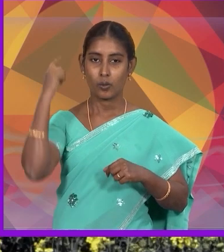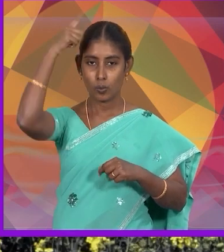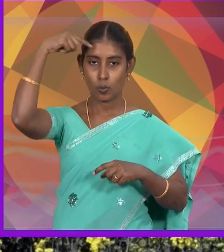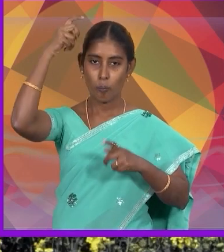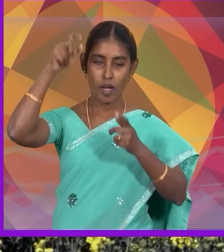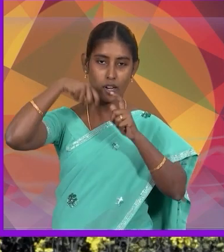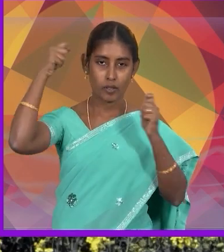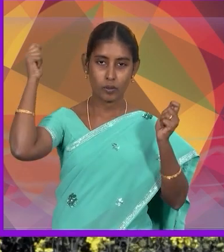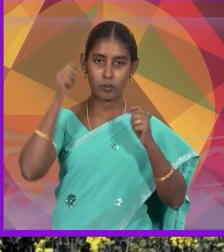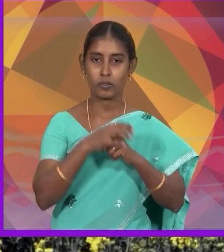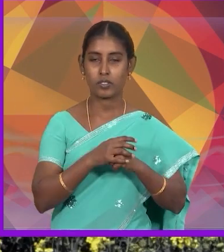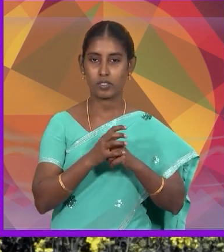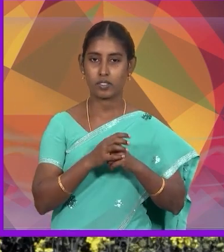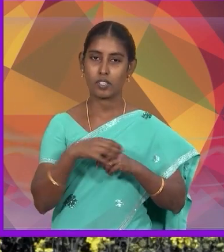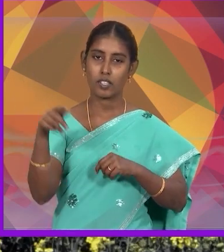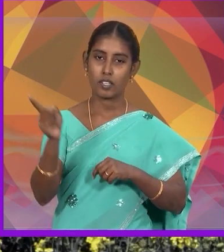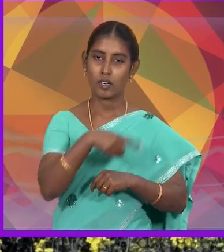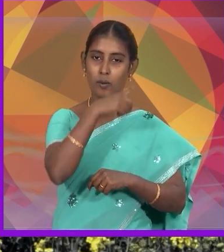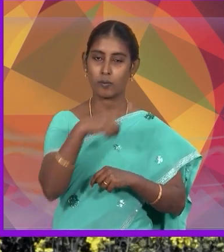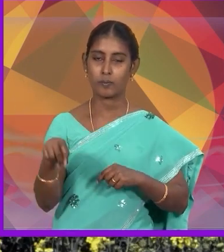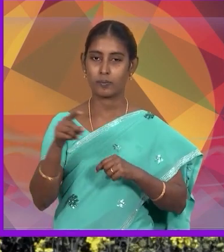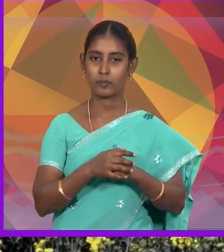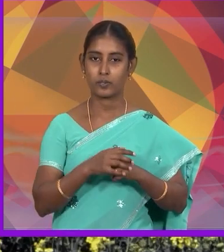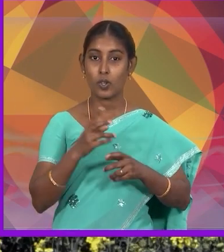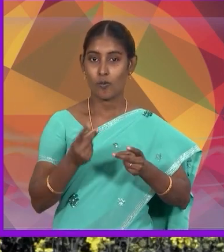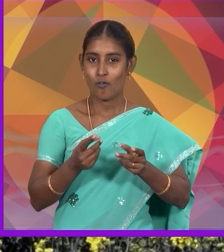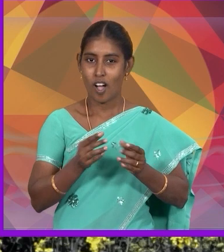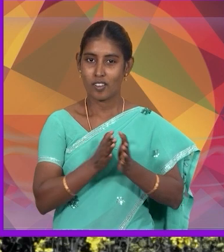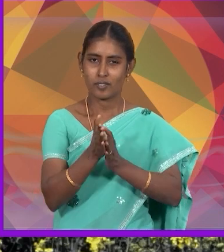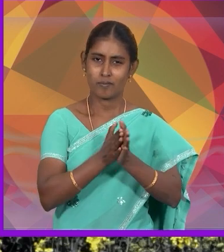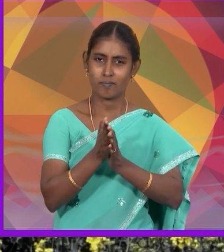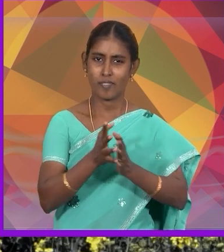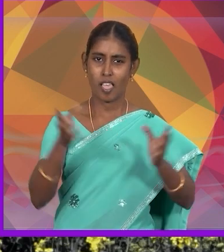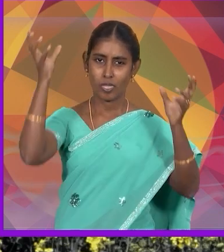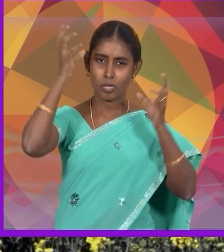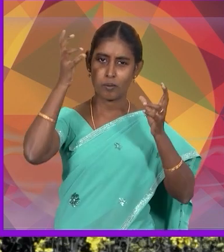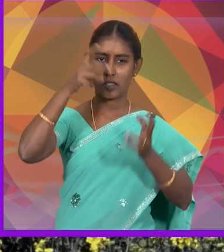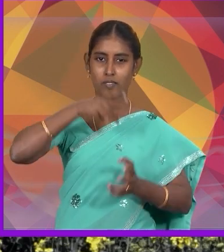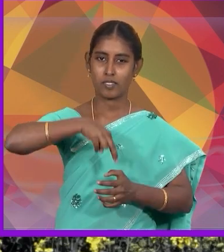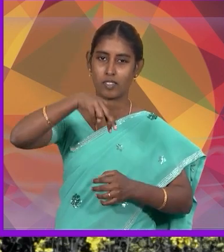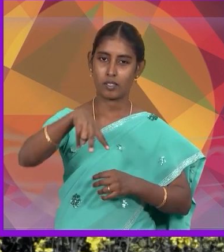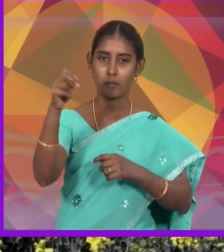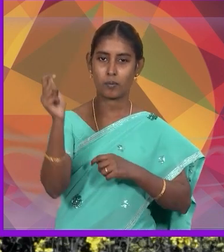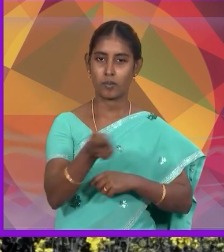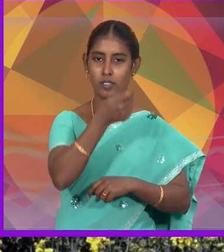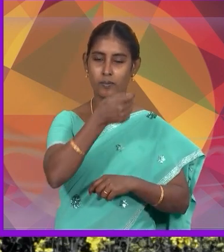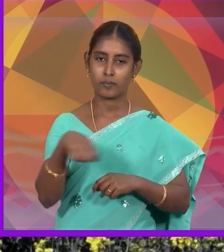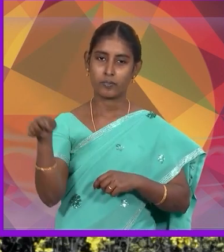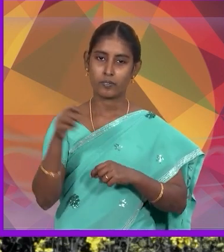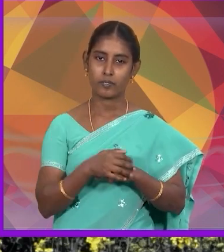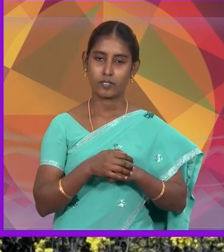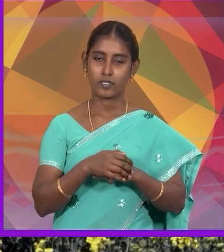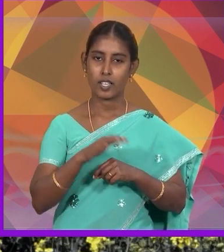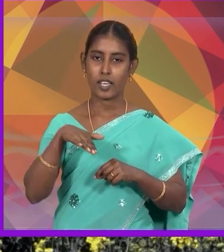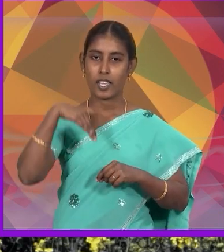சும்மாலும் தேர்ந்தெடுத்து இளே இளங்கனி ஏழையிலோ, சுறுசுறுப்பாய் கொண்டு போனார் இளே இளங்கனி ஏழையிலோ,